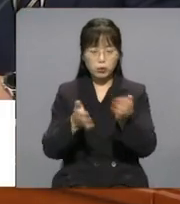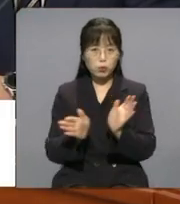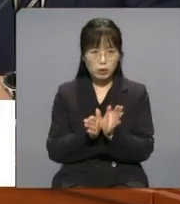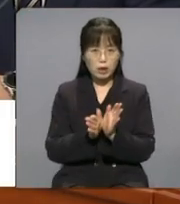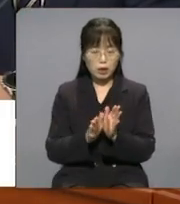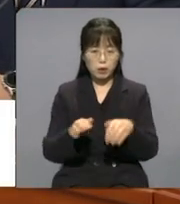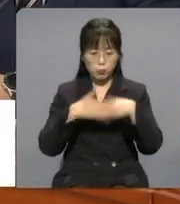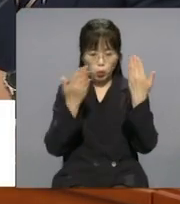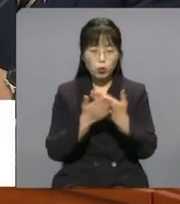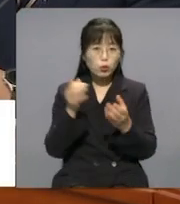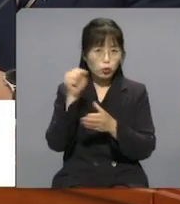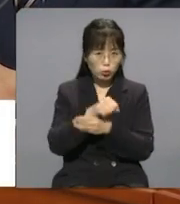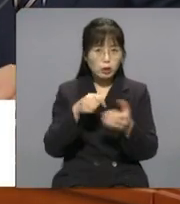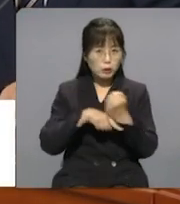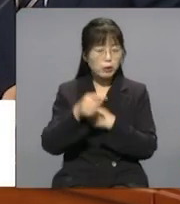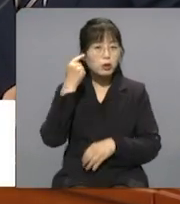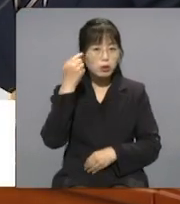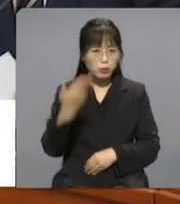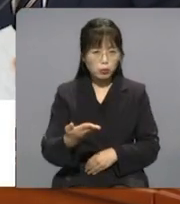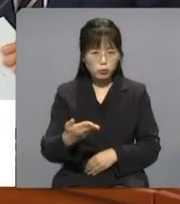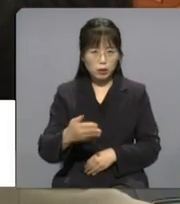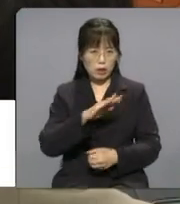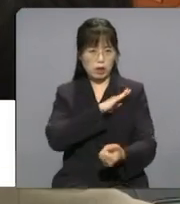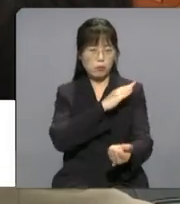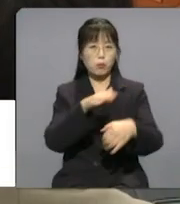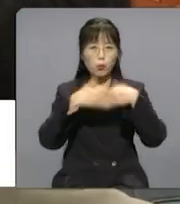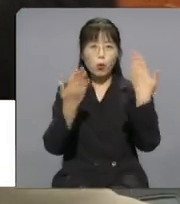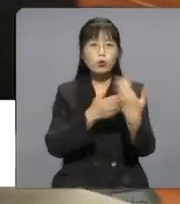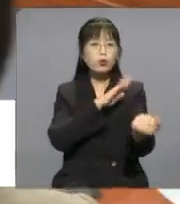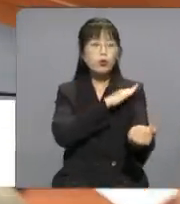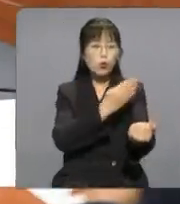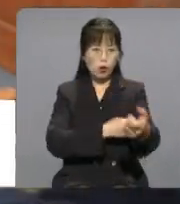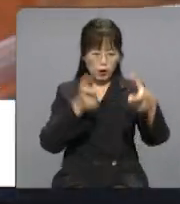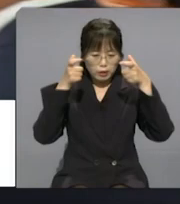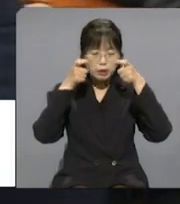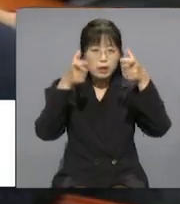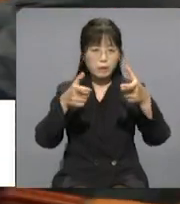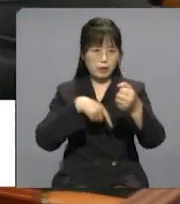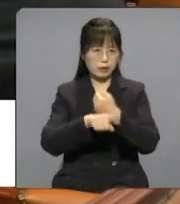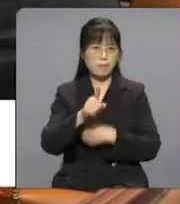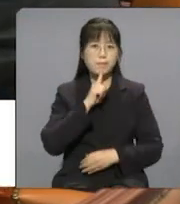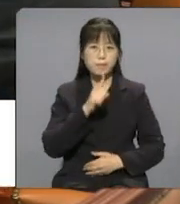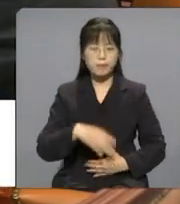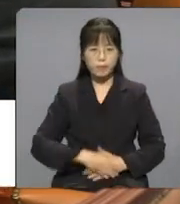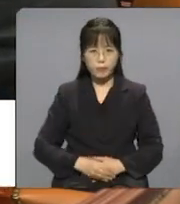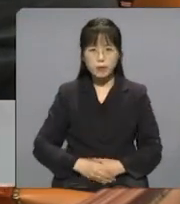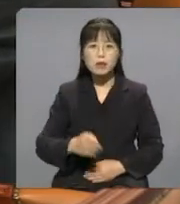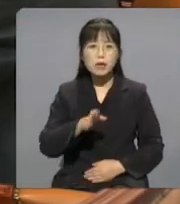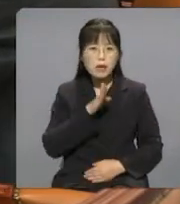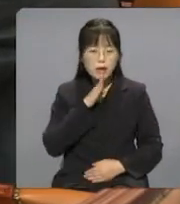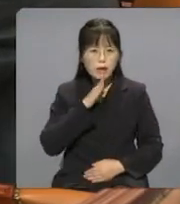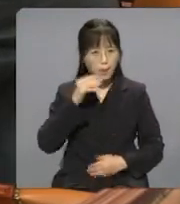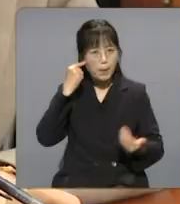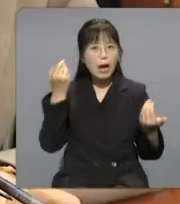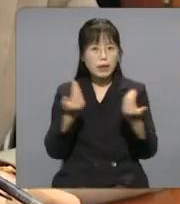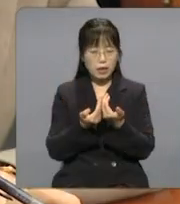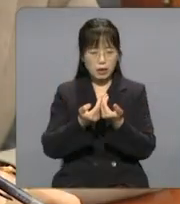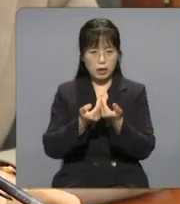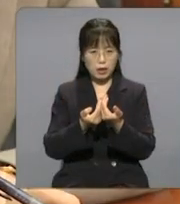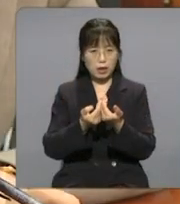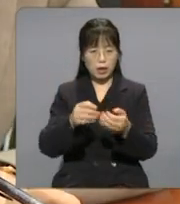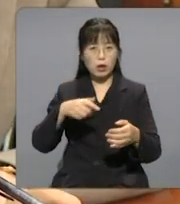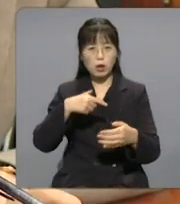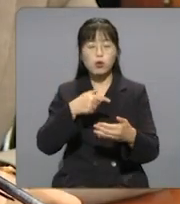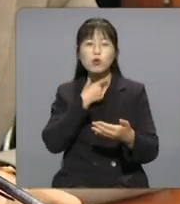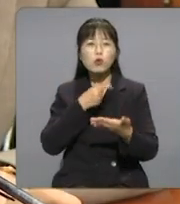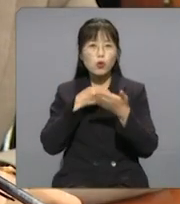전폭 수용의 의미를 묻는 질문에 전권을 위임한다는 뜻이라고 밝혔습니다 사실상 비이재면계의 요구를